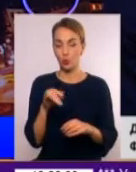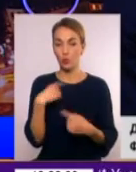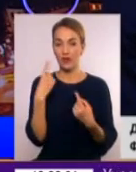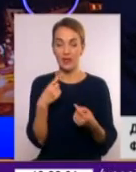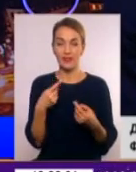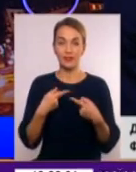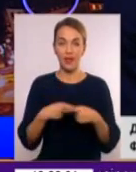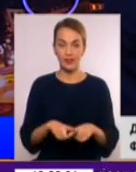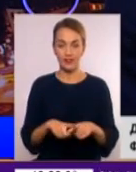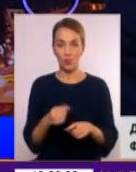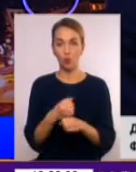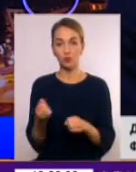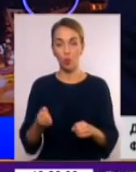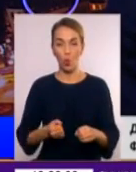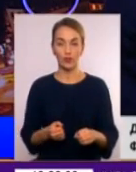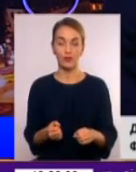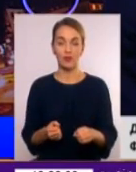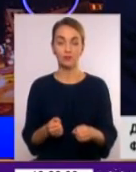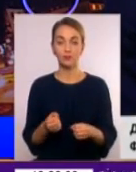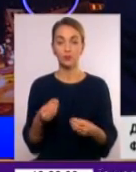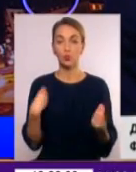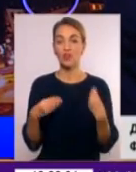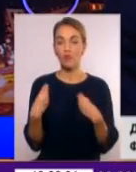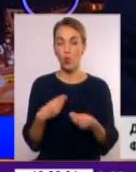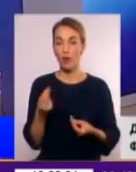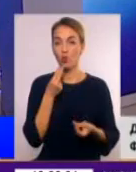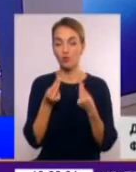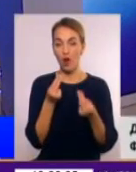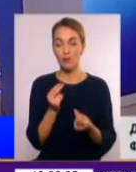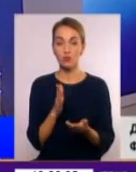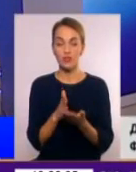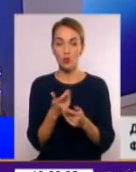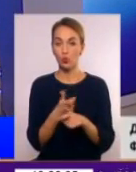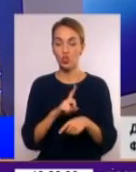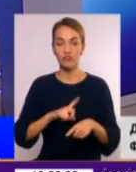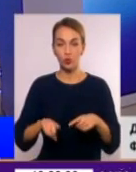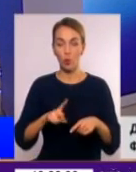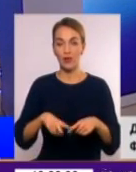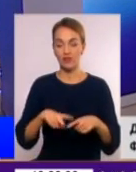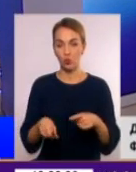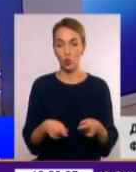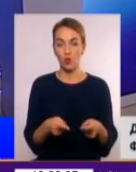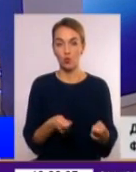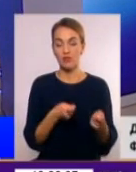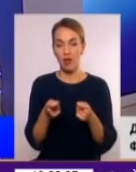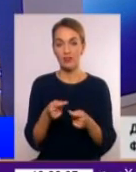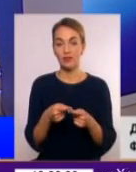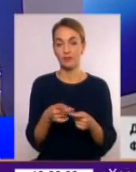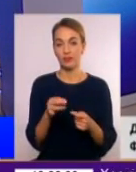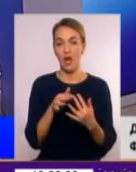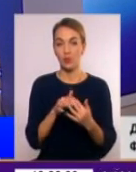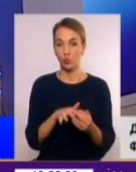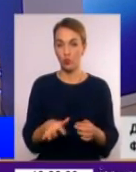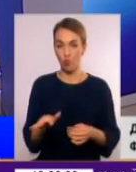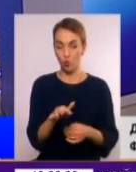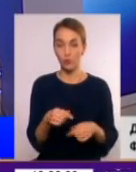там техніки, озброєння, уніформи, харчування, безпосередньо і дуже швидко, оперативно доставляти на лінію фронту. Тому, безумовно,